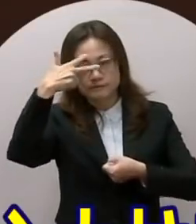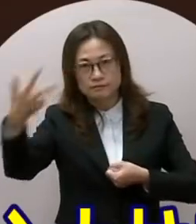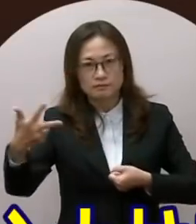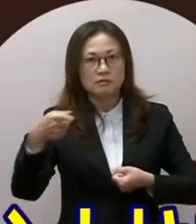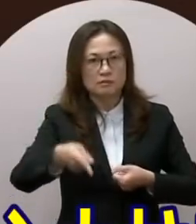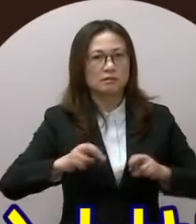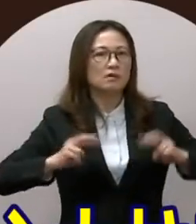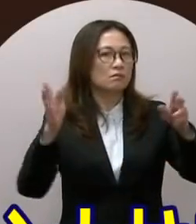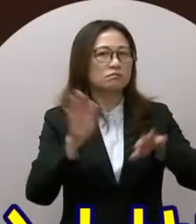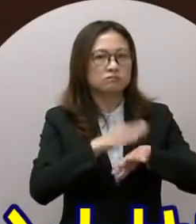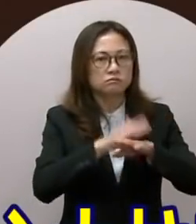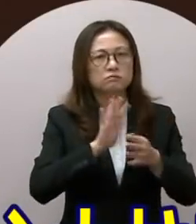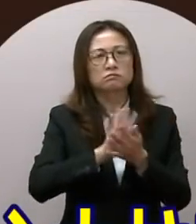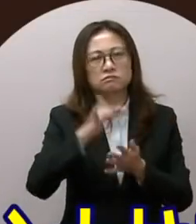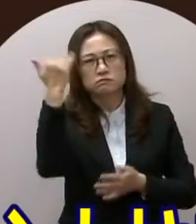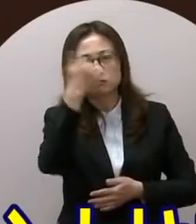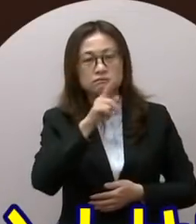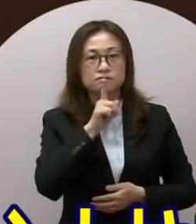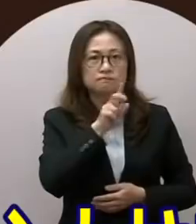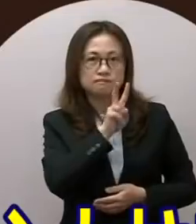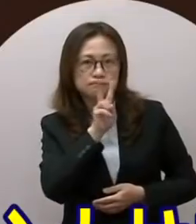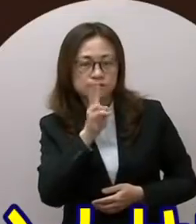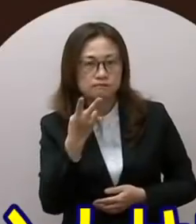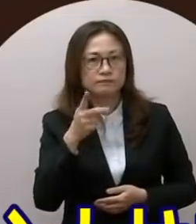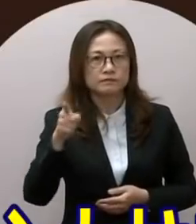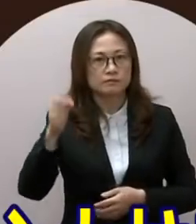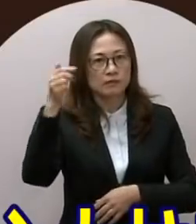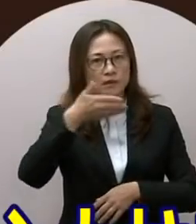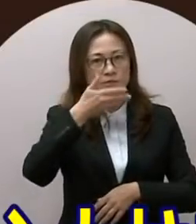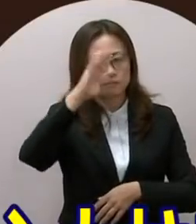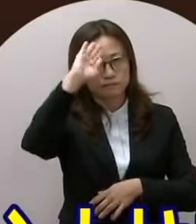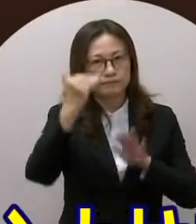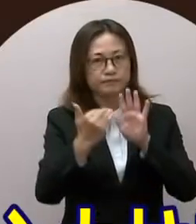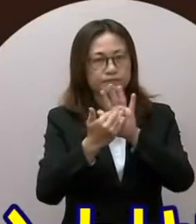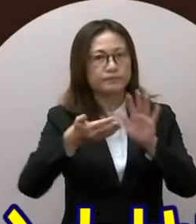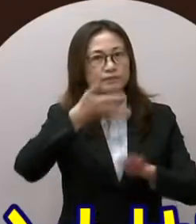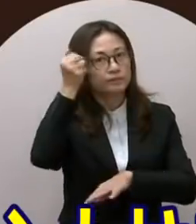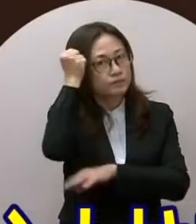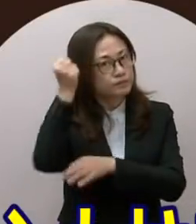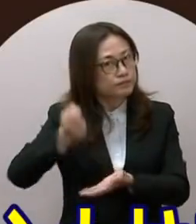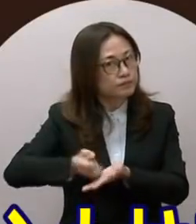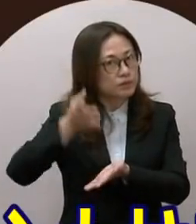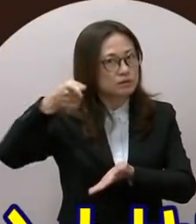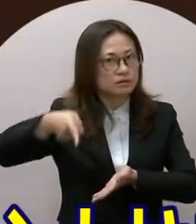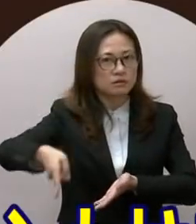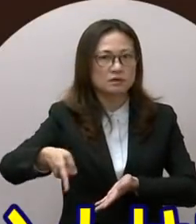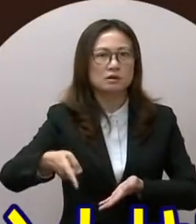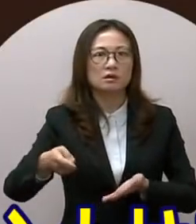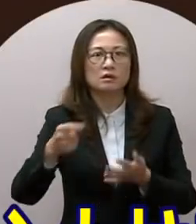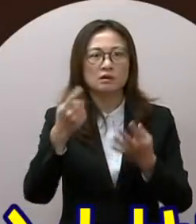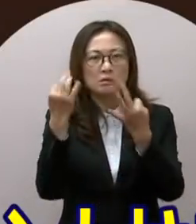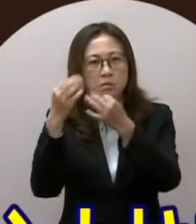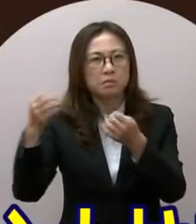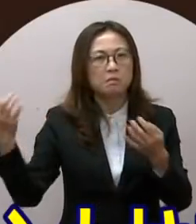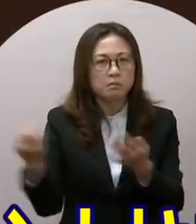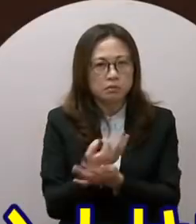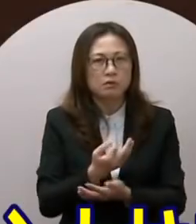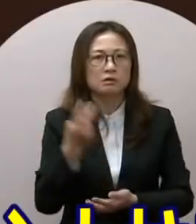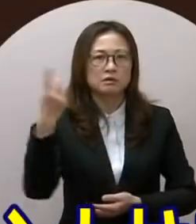馆不够，所以我们改成10+4+7的春节专案，没几天又改